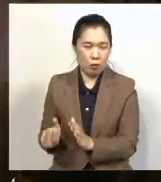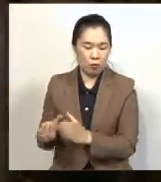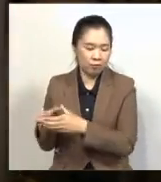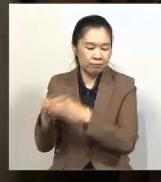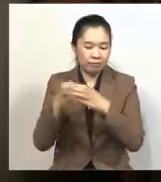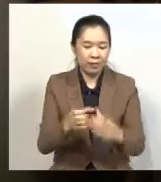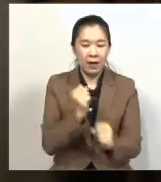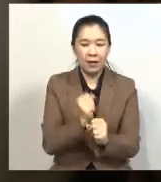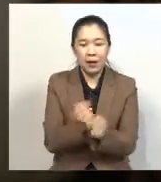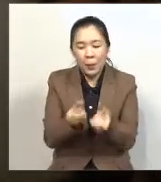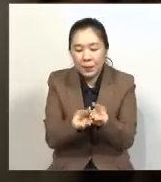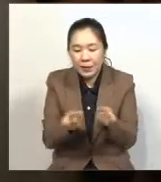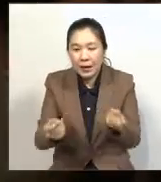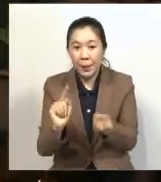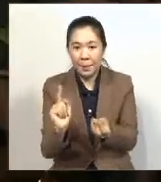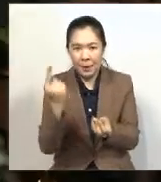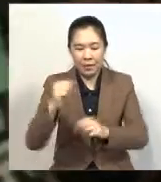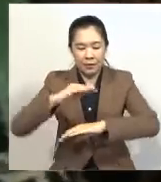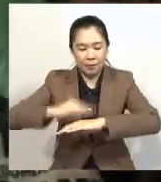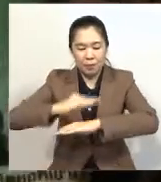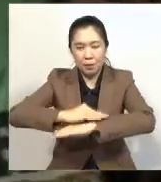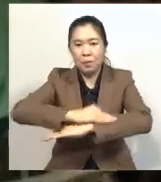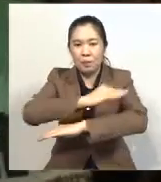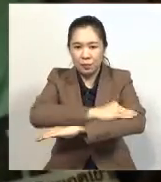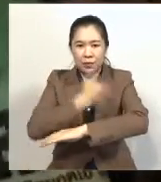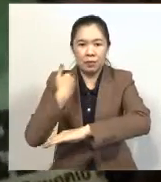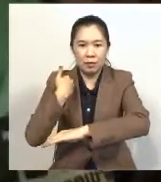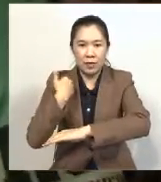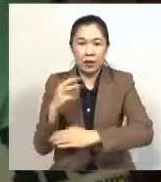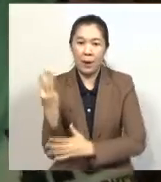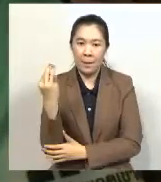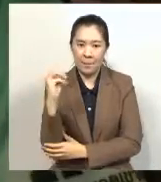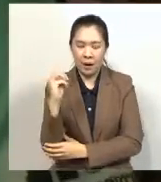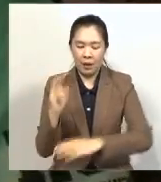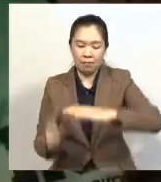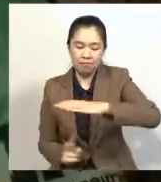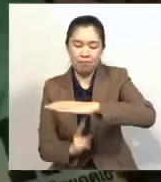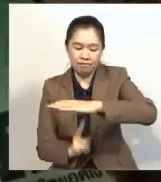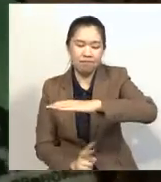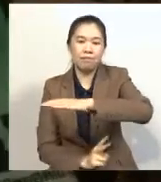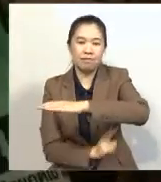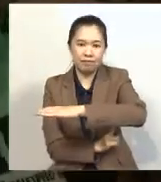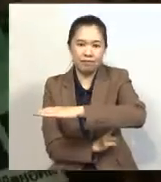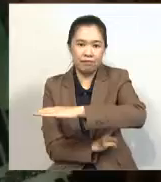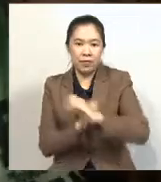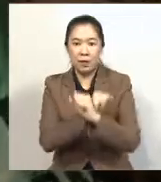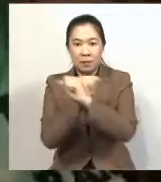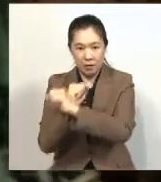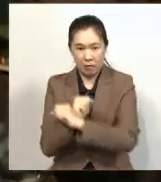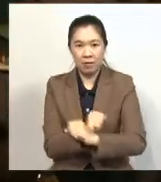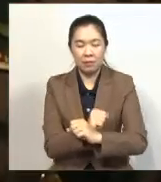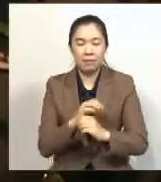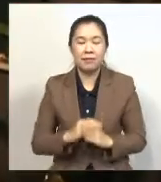อบทรายใหม่อย่างที่ท่านเห็นเมื่อกี้นะครับแล้วก็เอาไม้ค้ำยันเพราะถ้าไม่ค้ำยันเดี๋ยวน้ำมันก็แทงร่ว